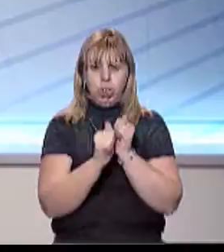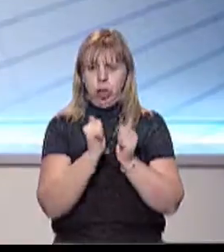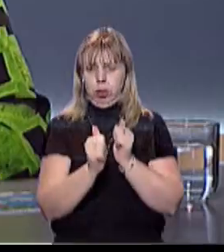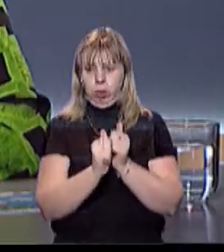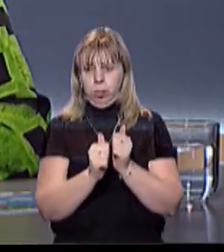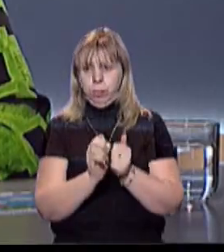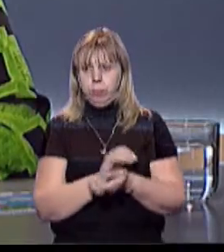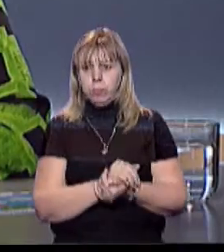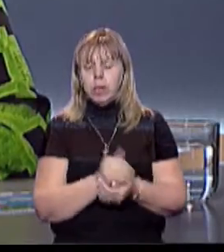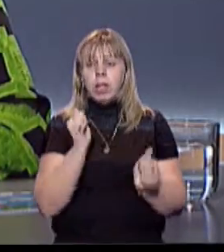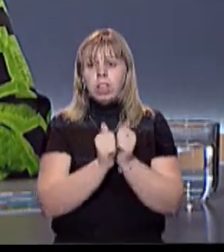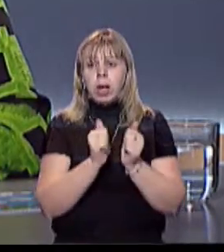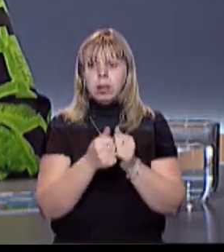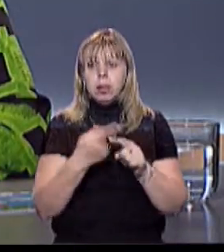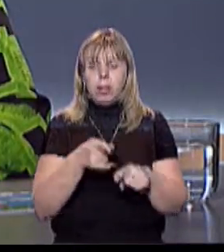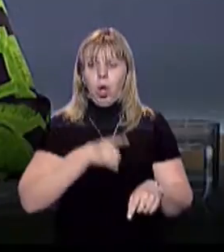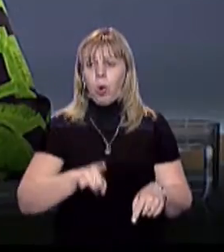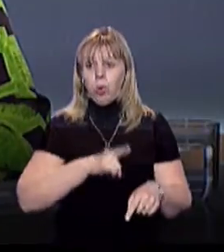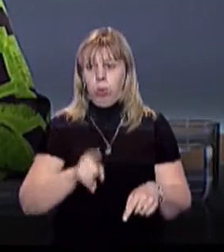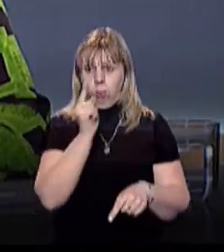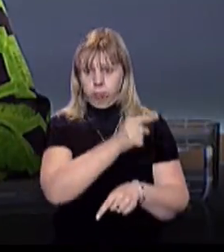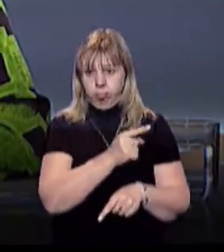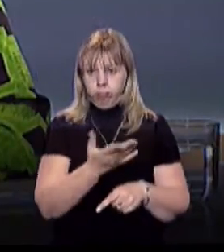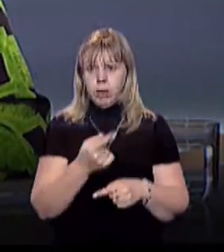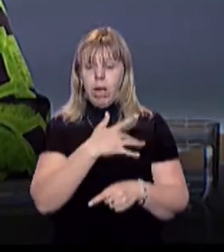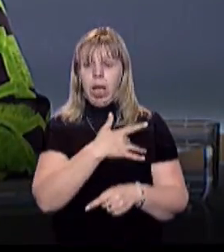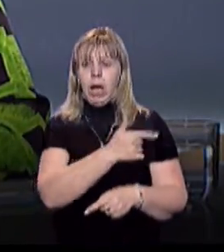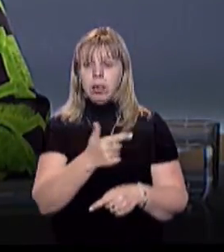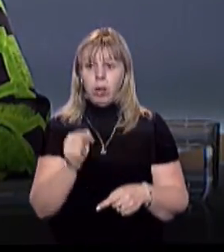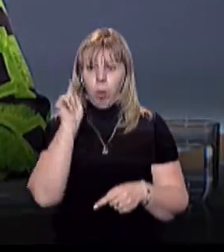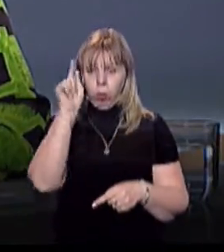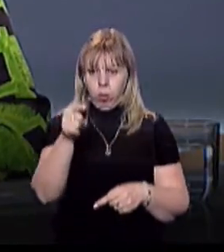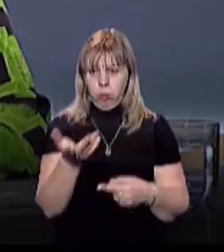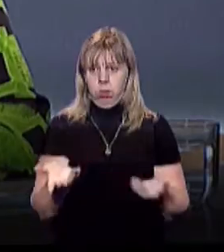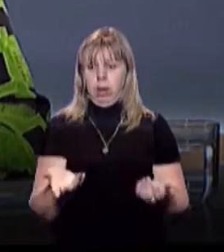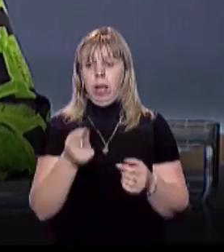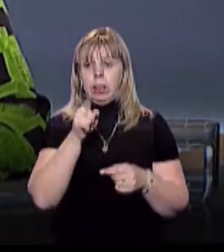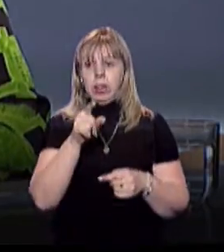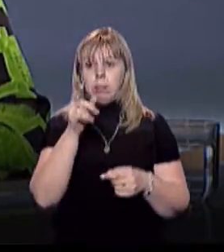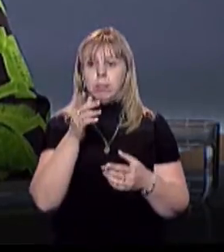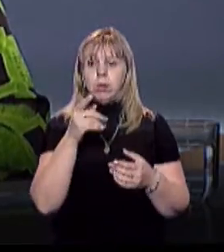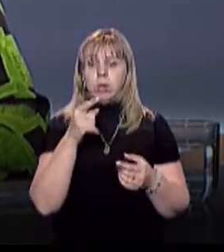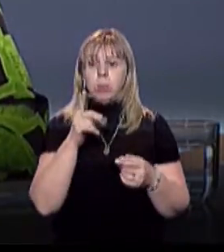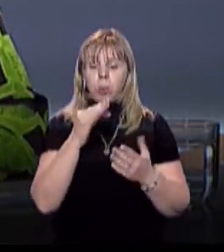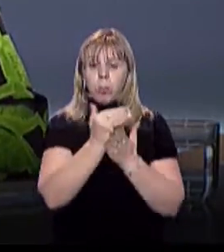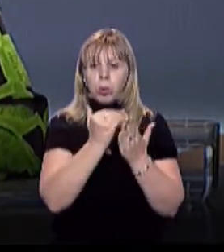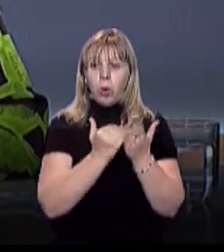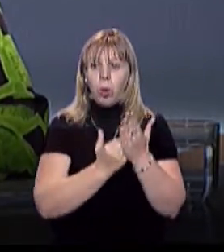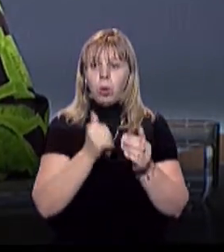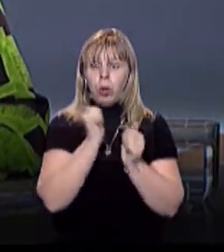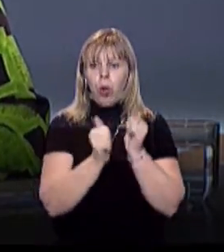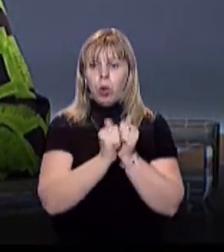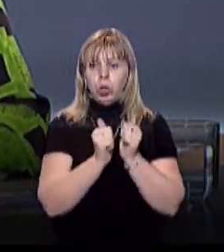найчастіше? Найчастіше це пологовий будинок, кардіологічний диспансер, бо там по протоколу їхньому